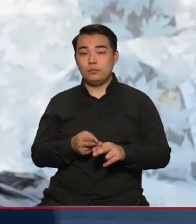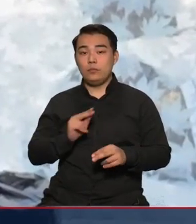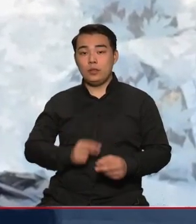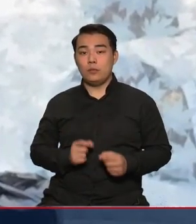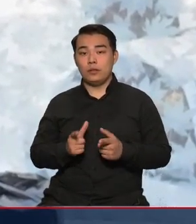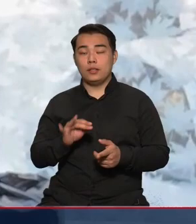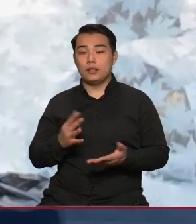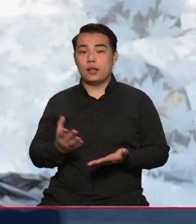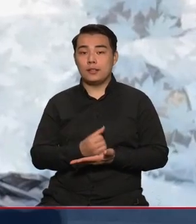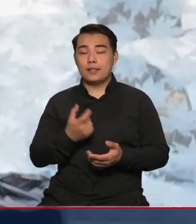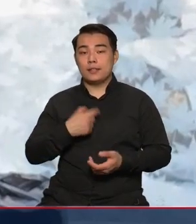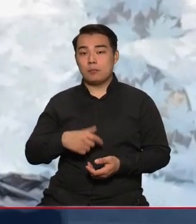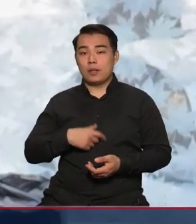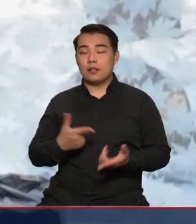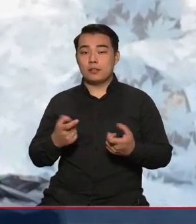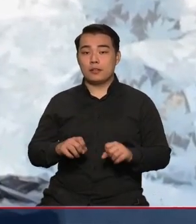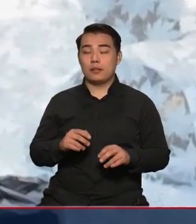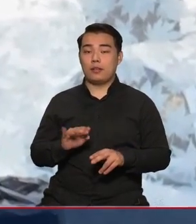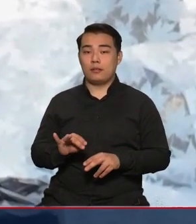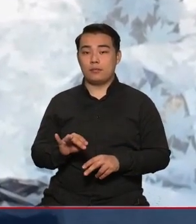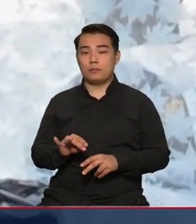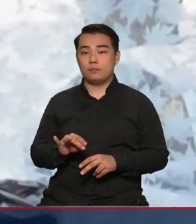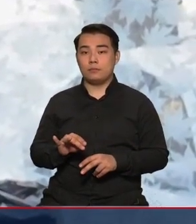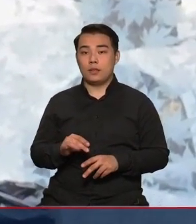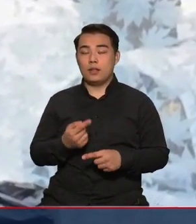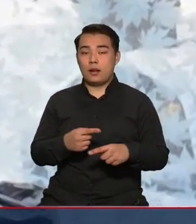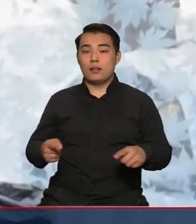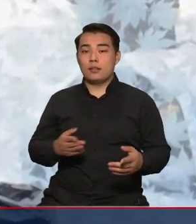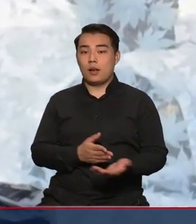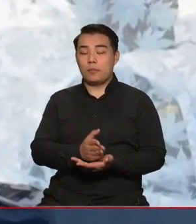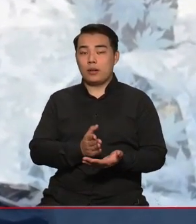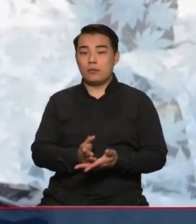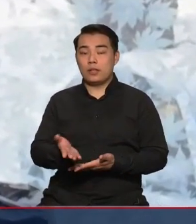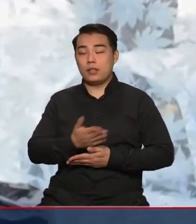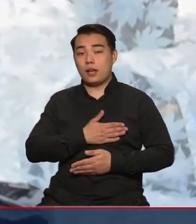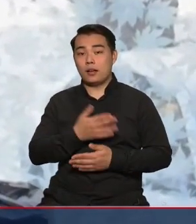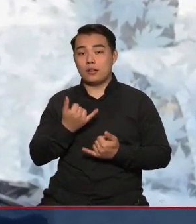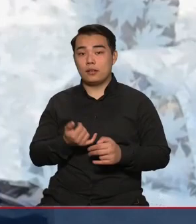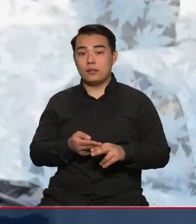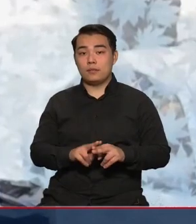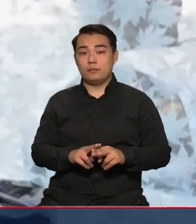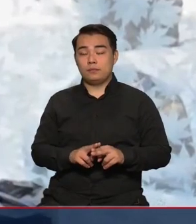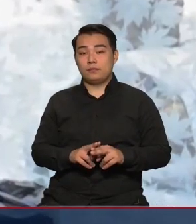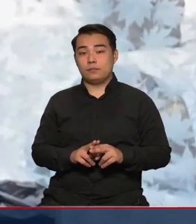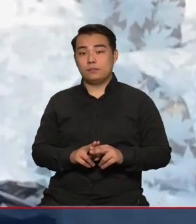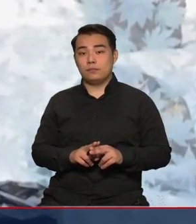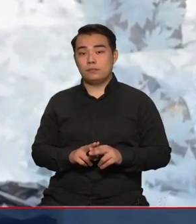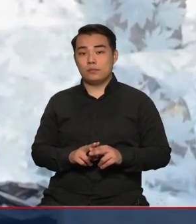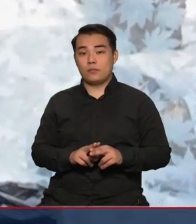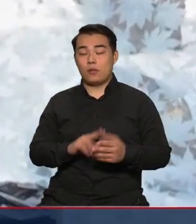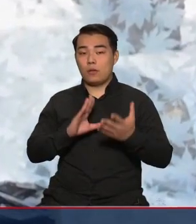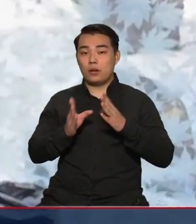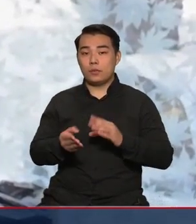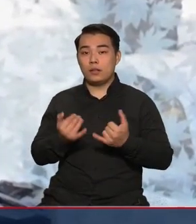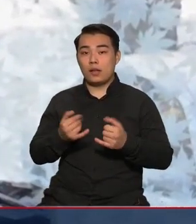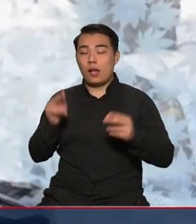трудоустроиться, найти себя где-то в какой-либо сфере. Потому что я, допустим, вообще